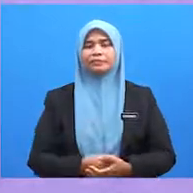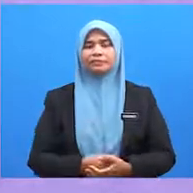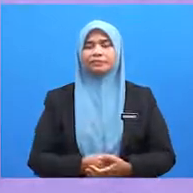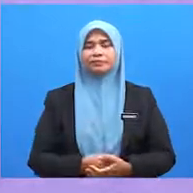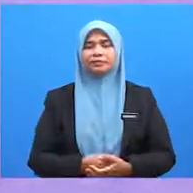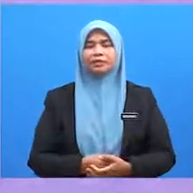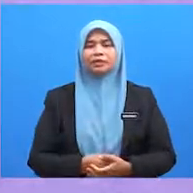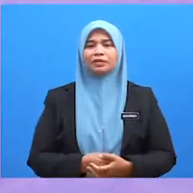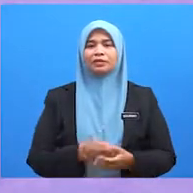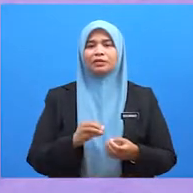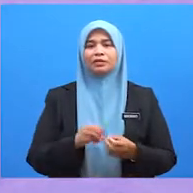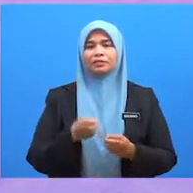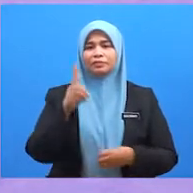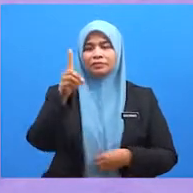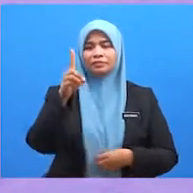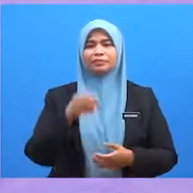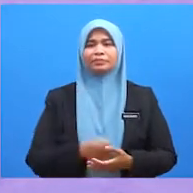iaitu objektif yang pertama,